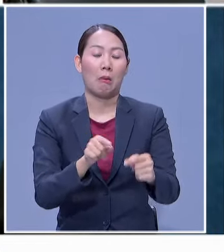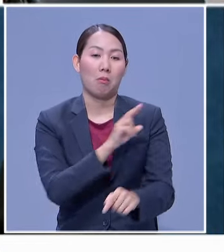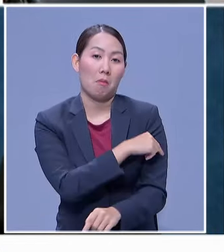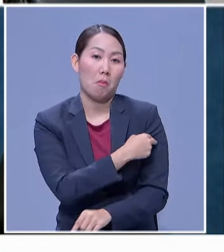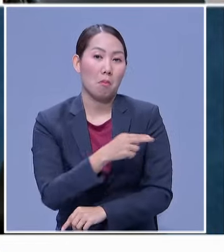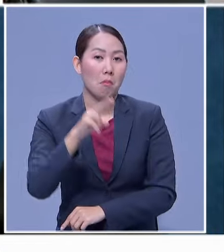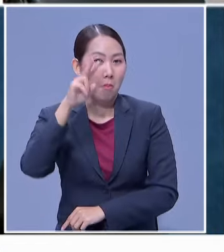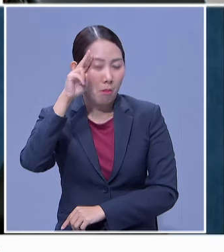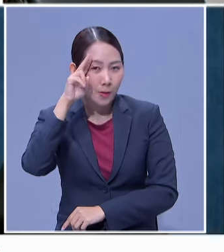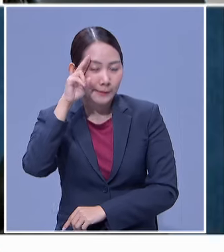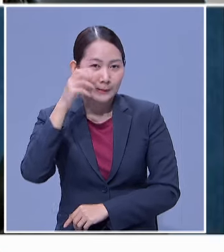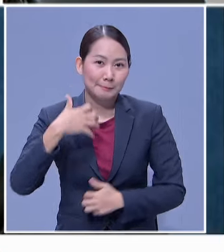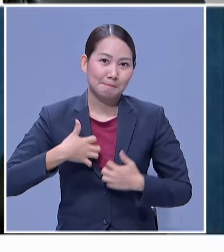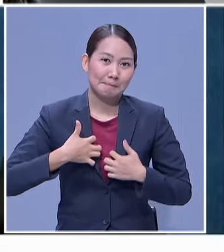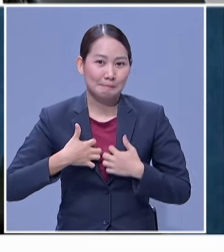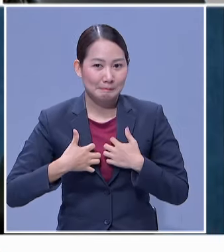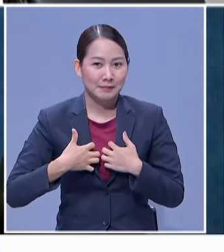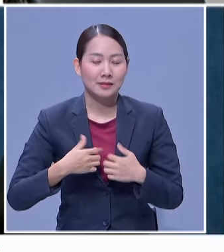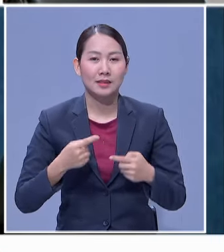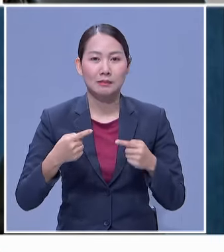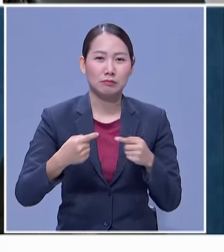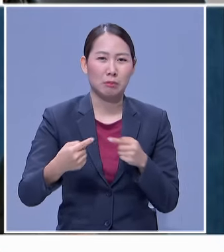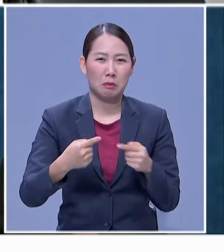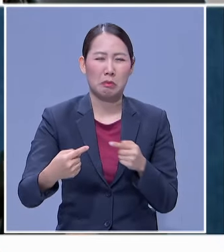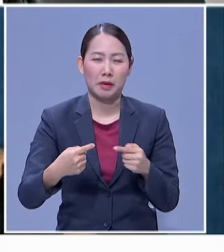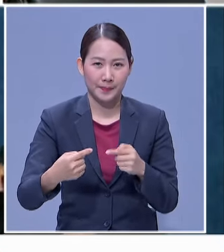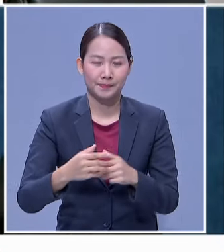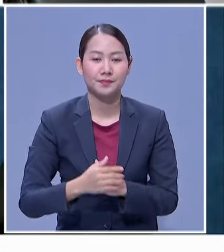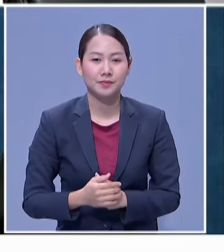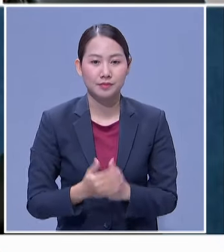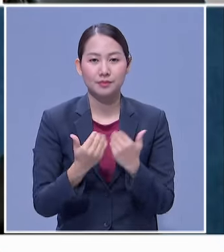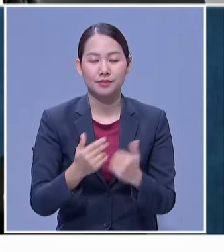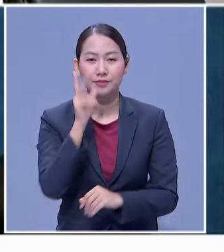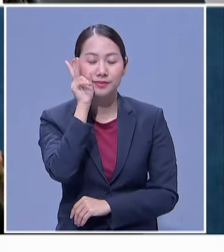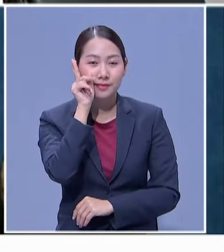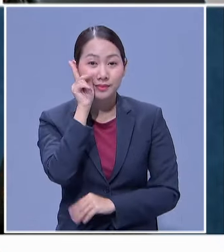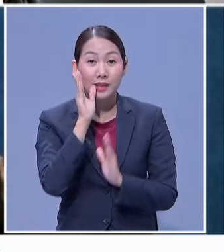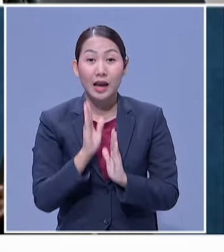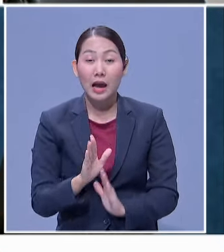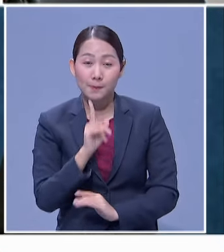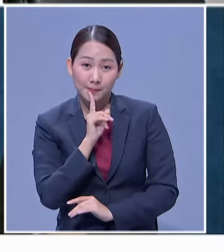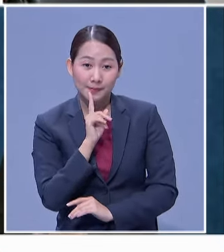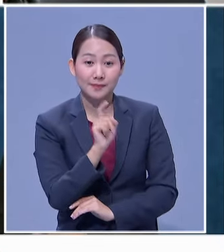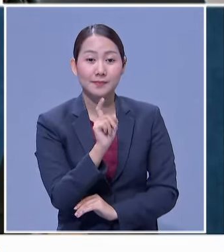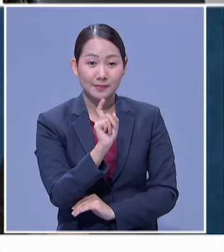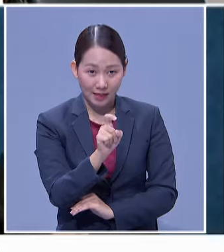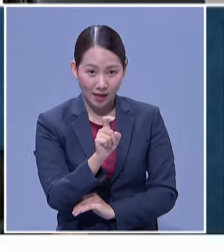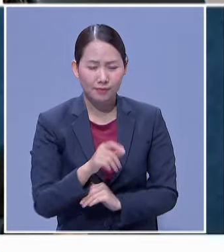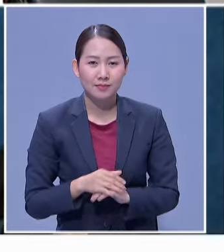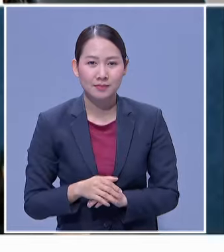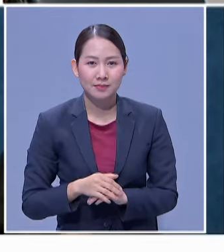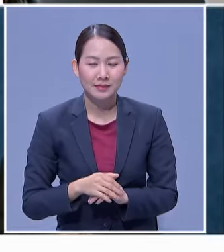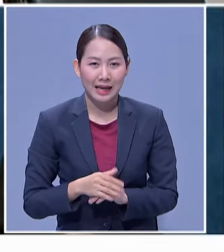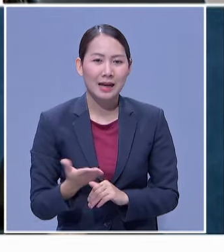ครับหลังจากเกิดเหตุการณ์นั้นเนี่ยนักข่าวไปถามคุณพิเชษฐเชื้อเมืองพานคุณพิเชษฐก็พูดถึงเหตุการณ์ที่เกิดขึ้นนะครับบอกว่า